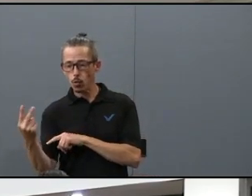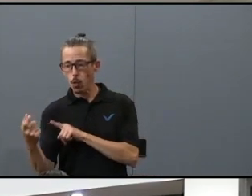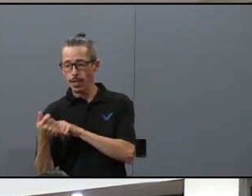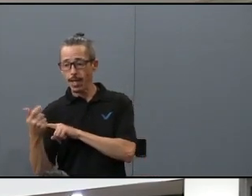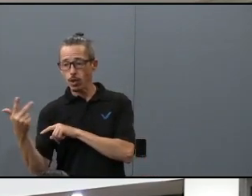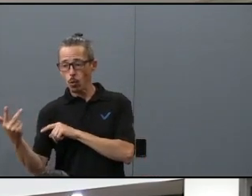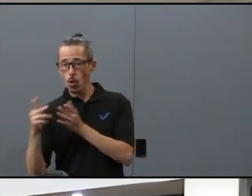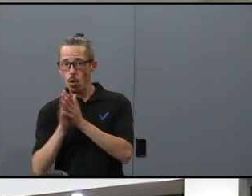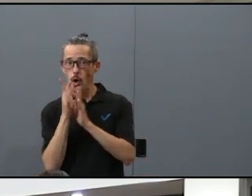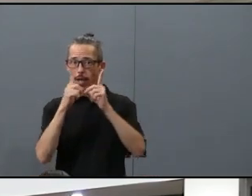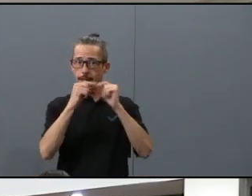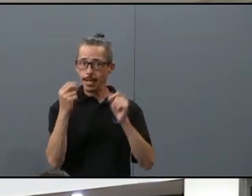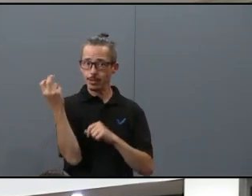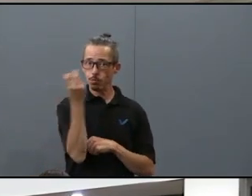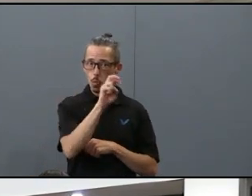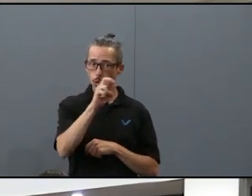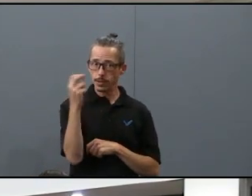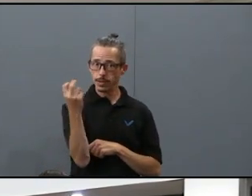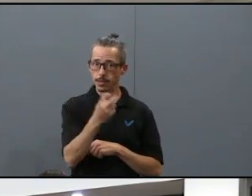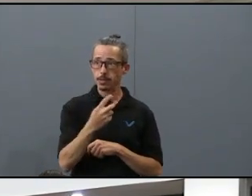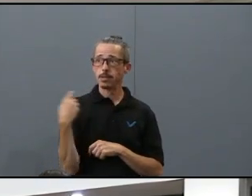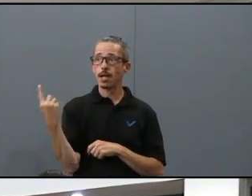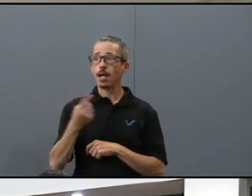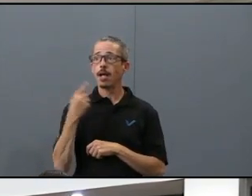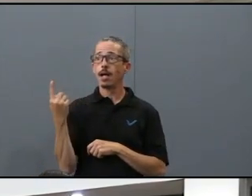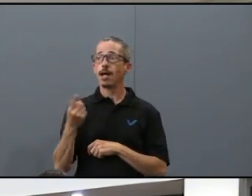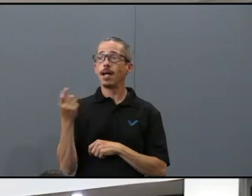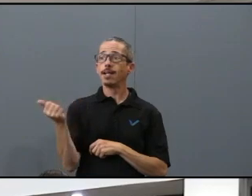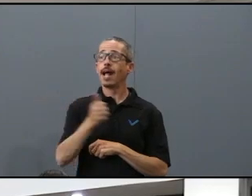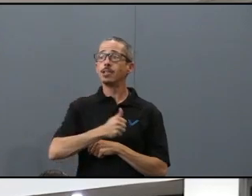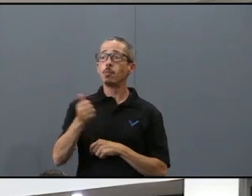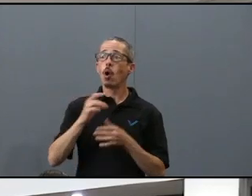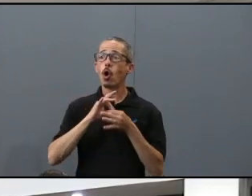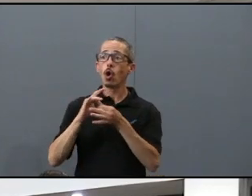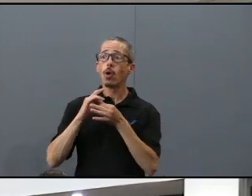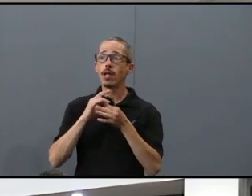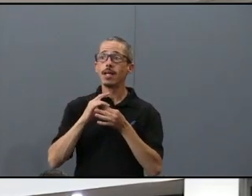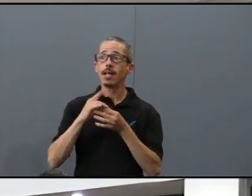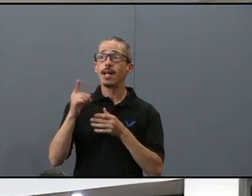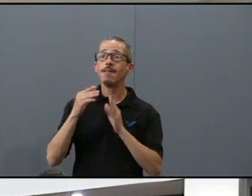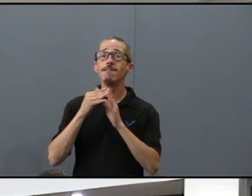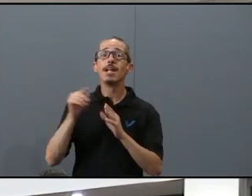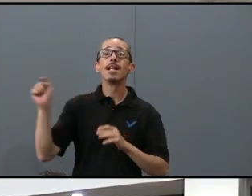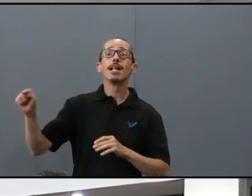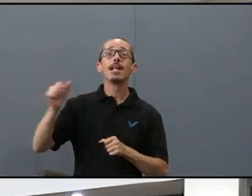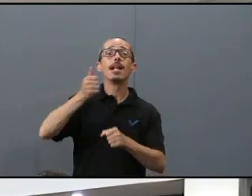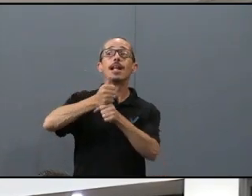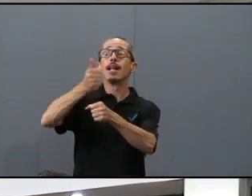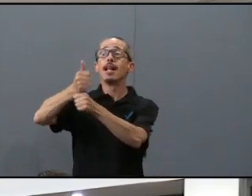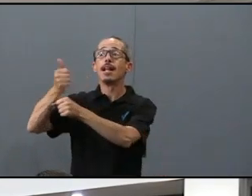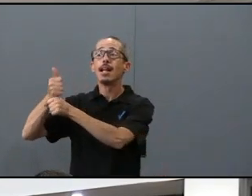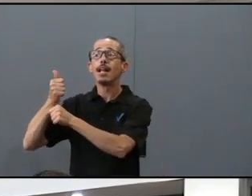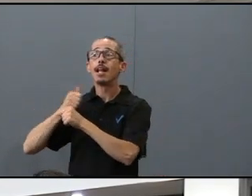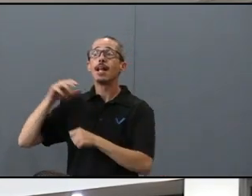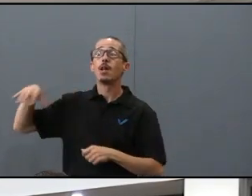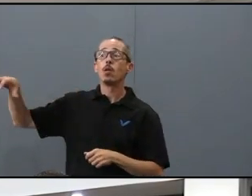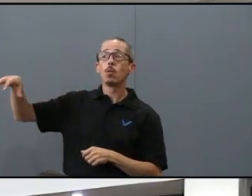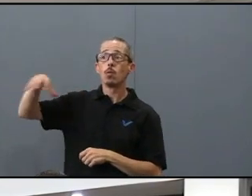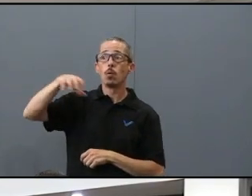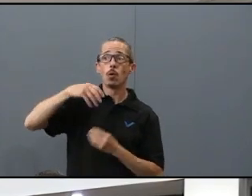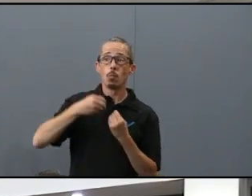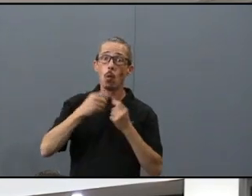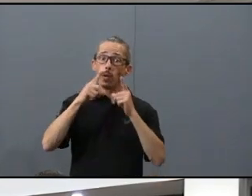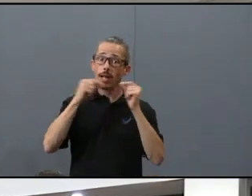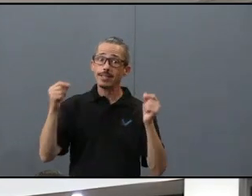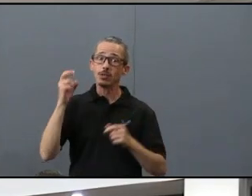tous ceux qui sont en transport collectif qui ont un peu d'exérience la majorité des villes aux alentour il ont beaucoup de